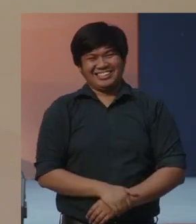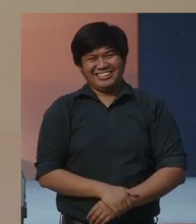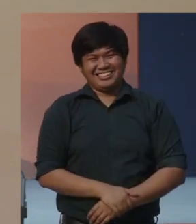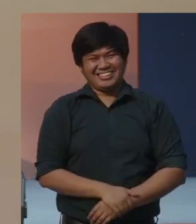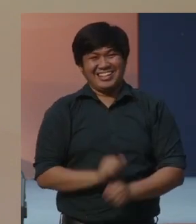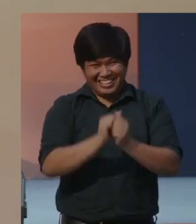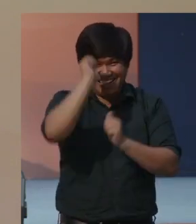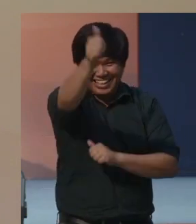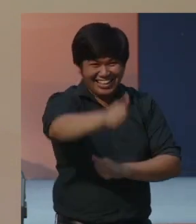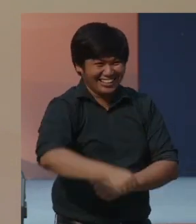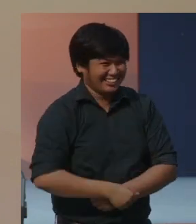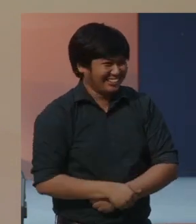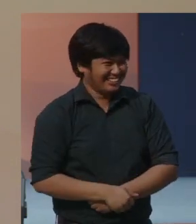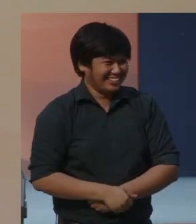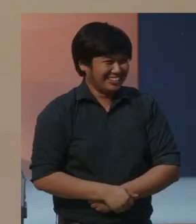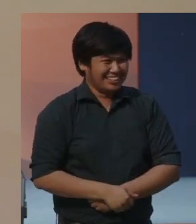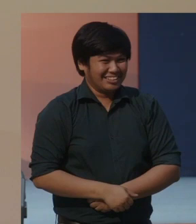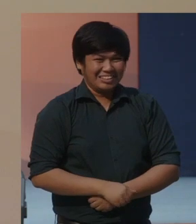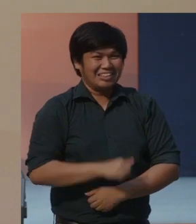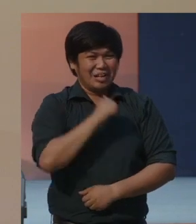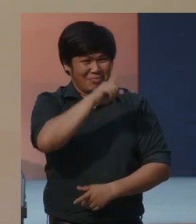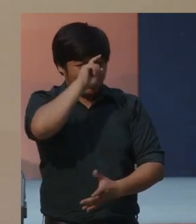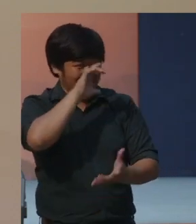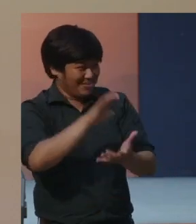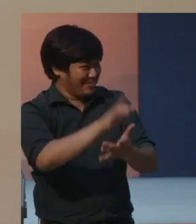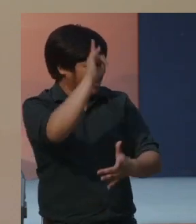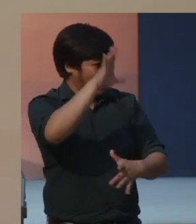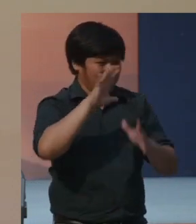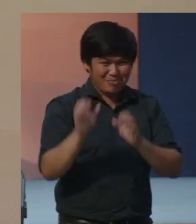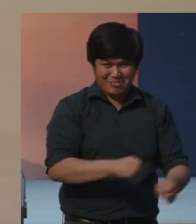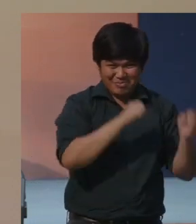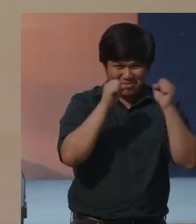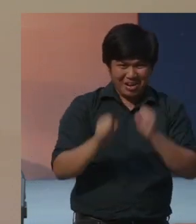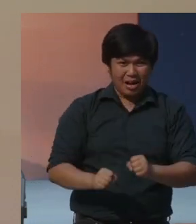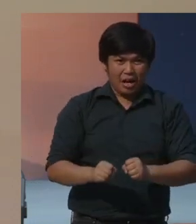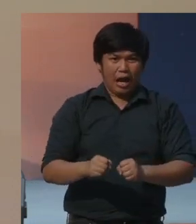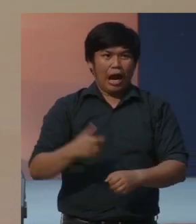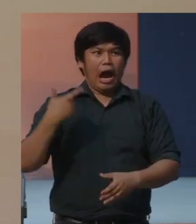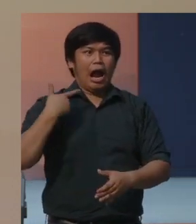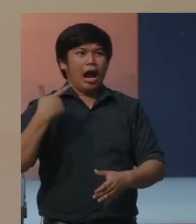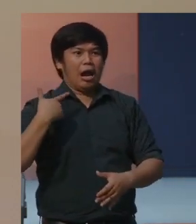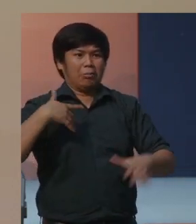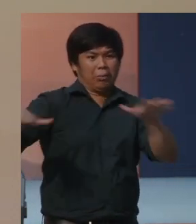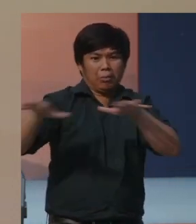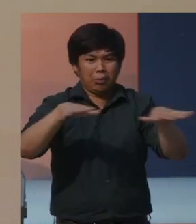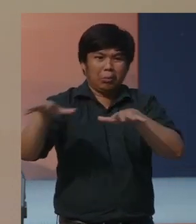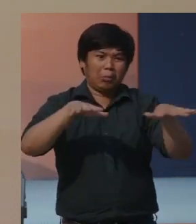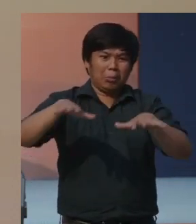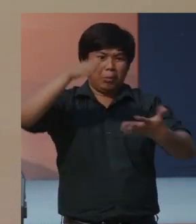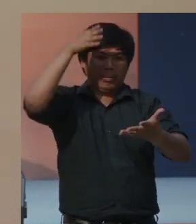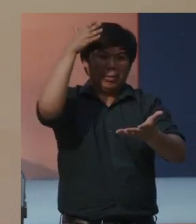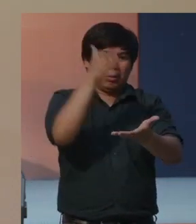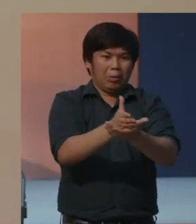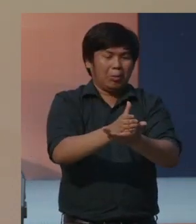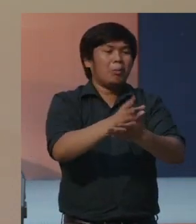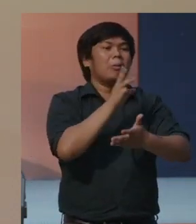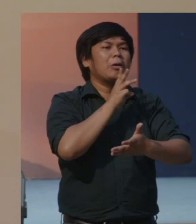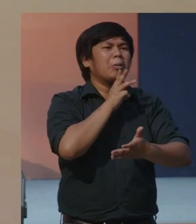iba na hindi naniniwala sa supernatural, nagkaroon daw ng landslide kaya huminto ang tubig. Pero kung